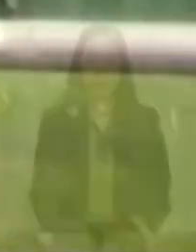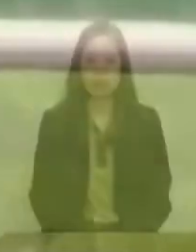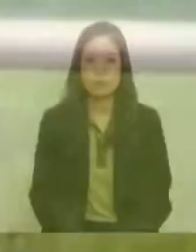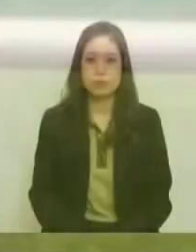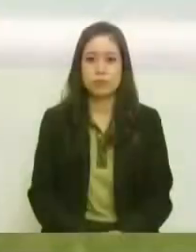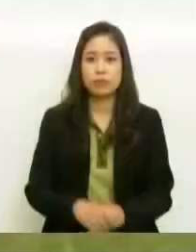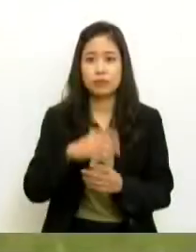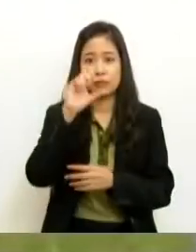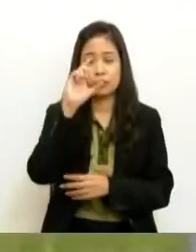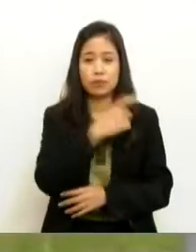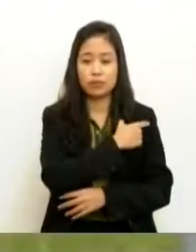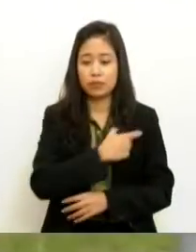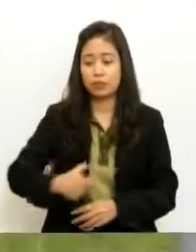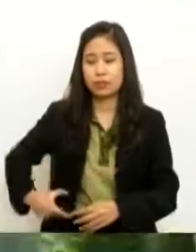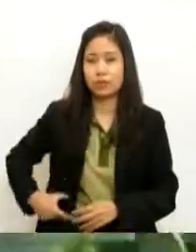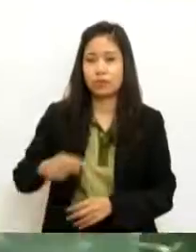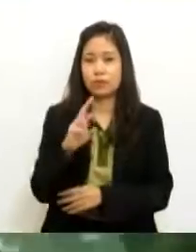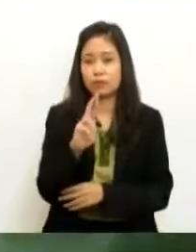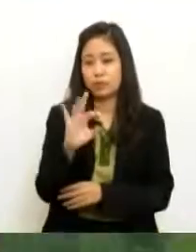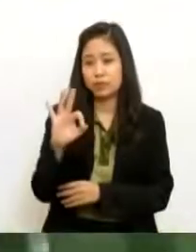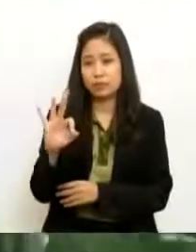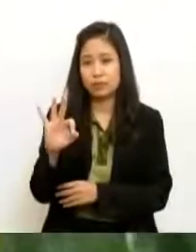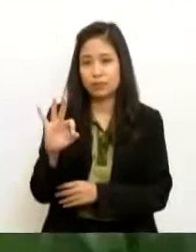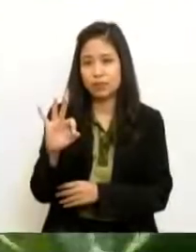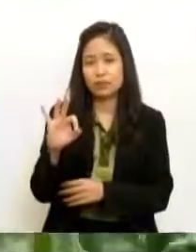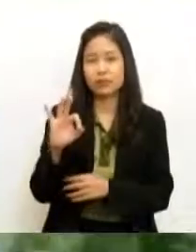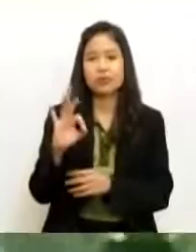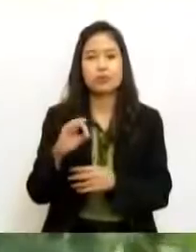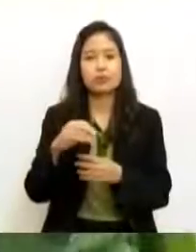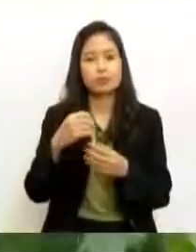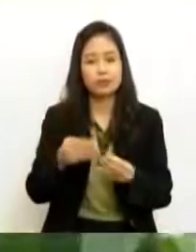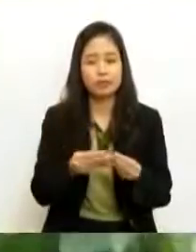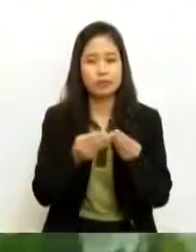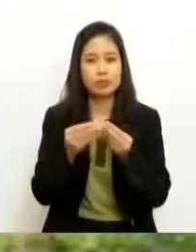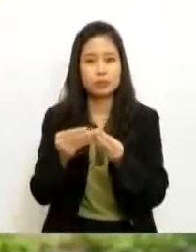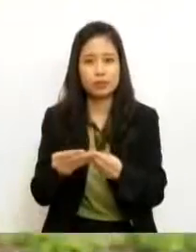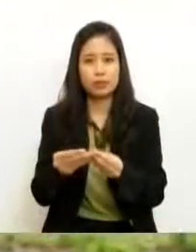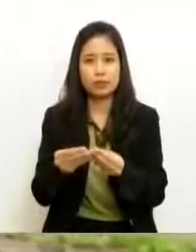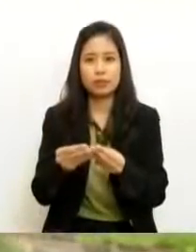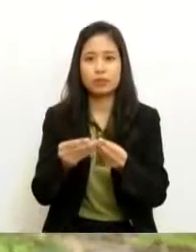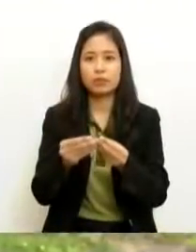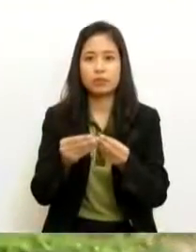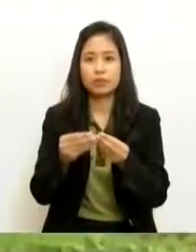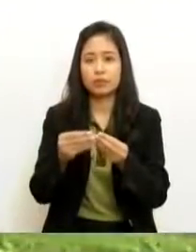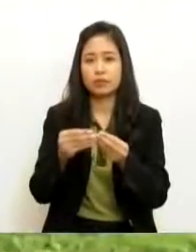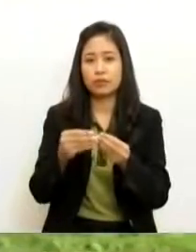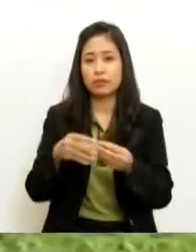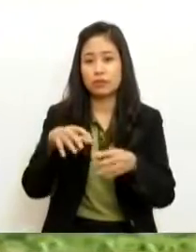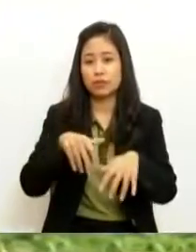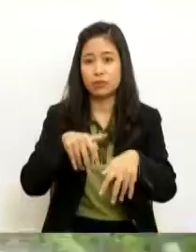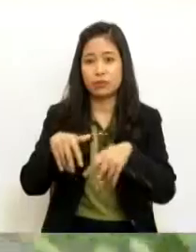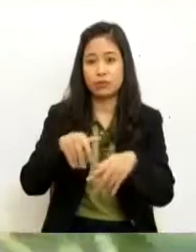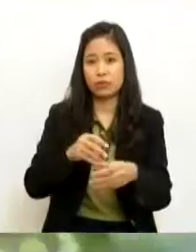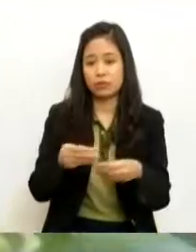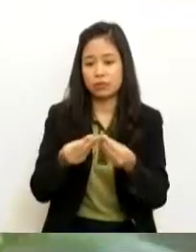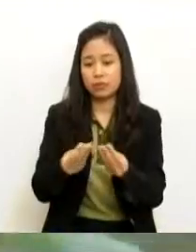สมเด็จพระปรมินทรมหาภูมิพลอดุลยเดชทรงพระกรุณาโปรดเกล้าโปรดกระหม่อมให้รับที่ดินจำนวน